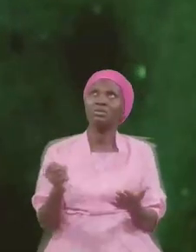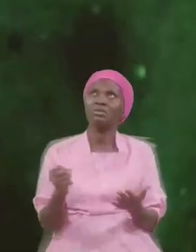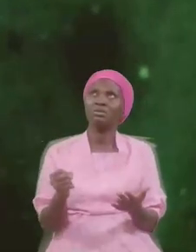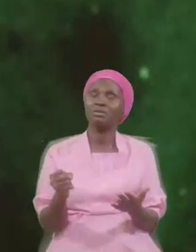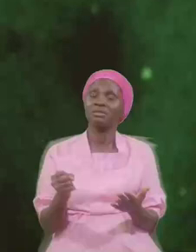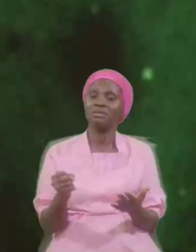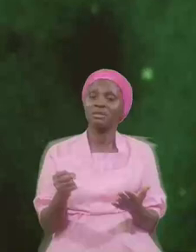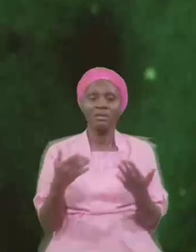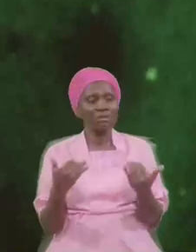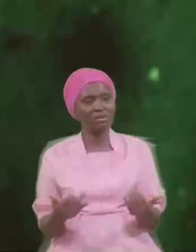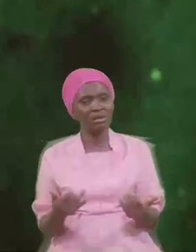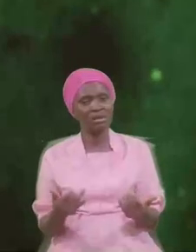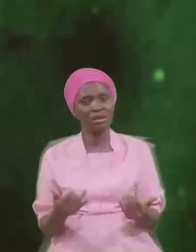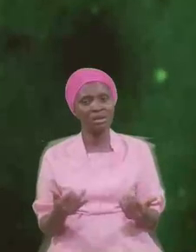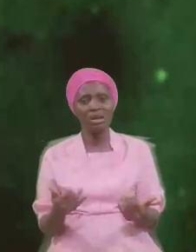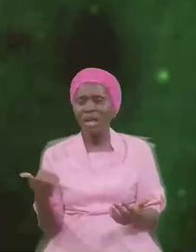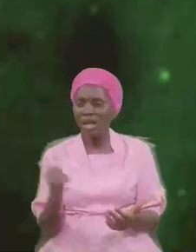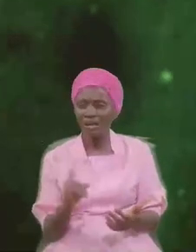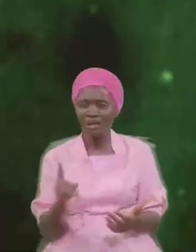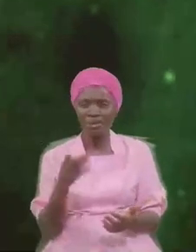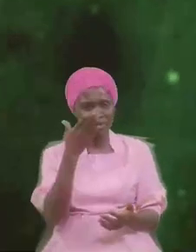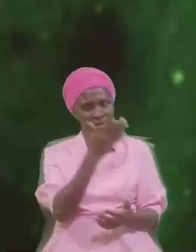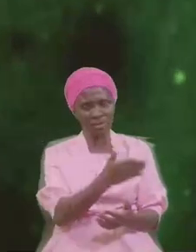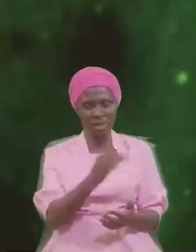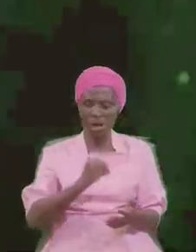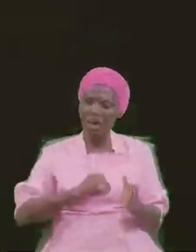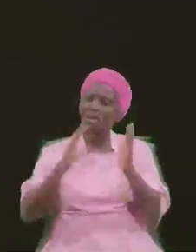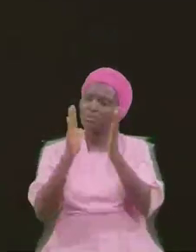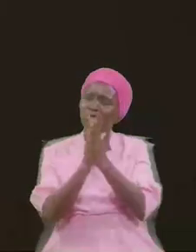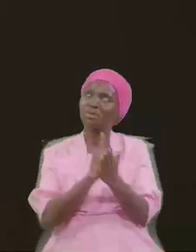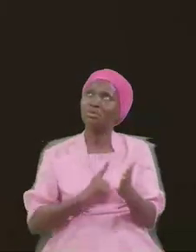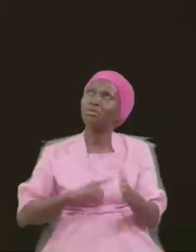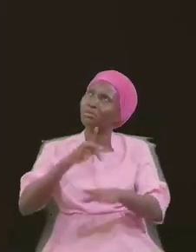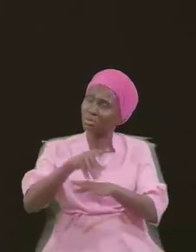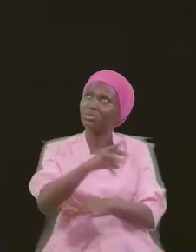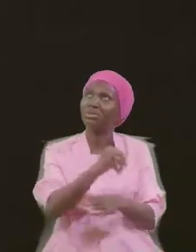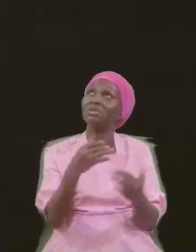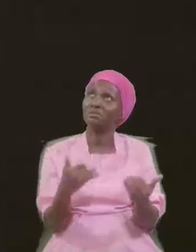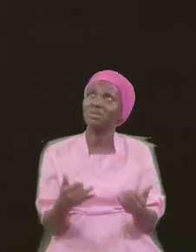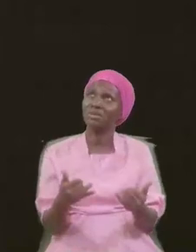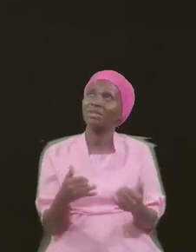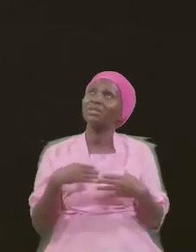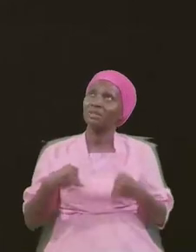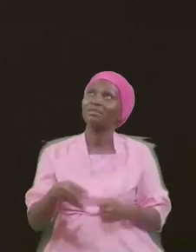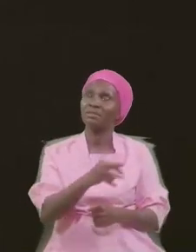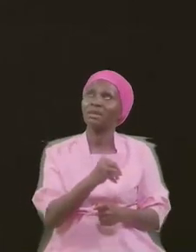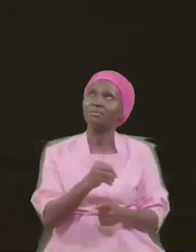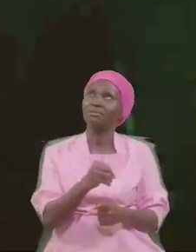Maintenant, je sais pas, quelle que soit la personne là-bas, je ne sais pas qu'il était là. Je ne savais pas qu'il était là. Seigneur,